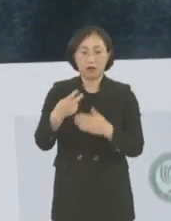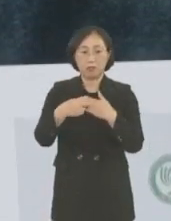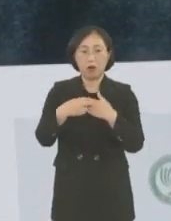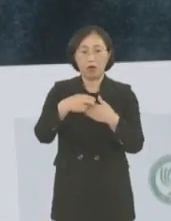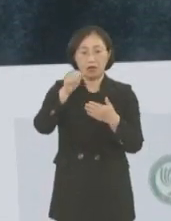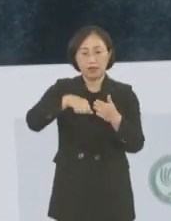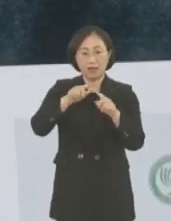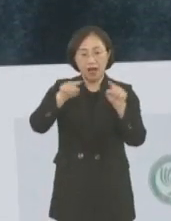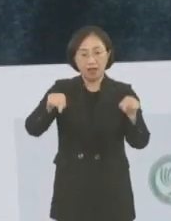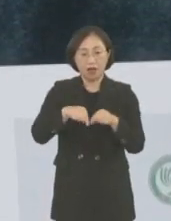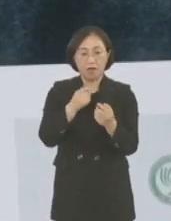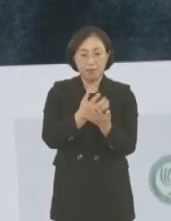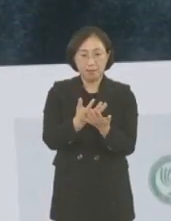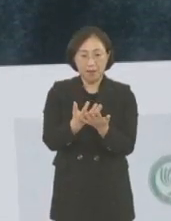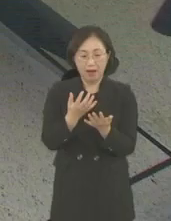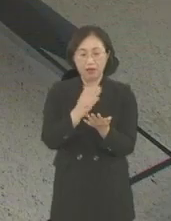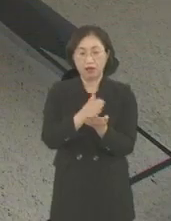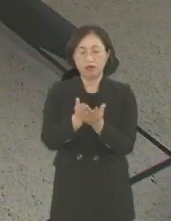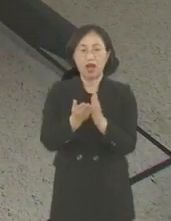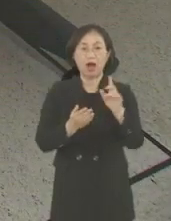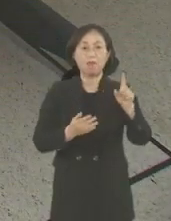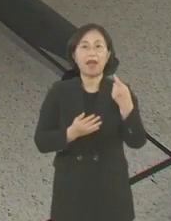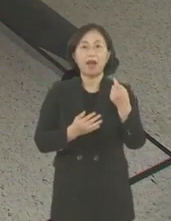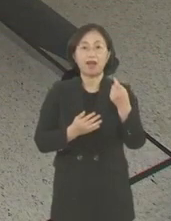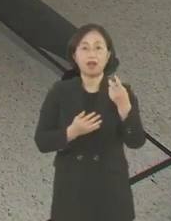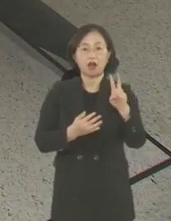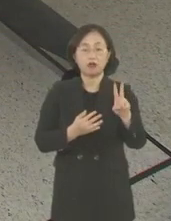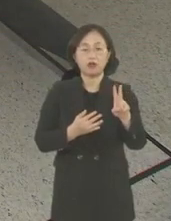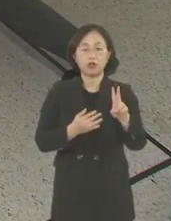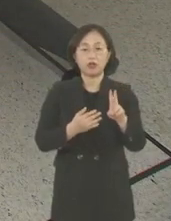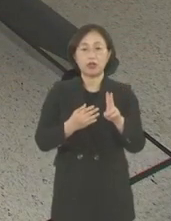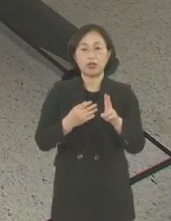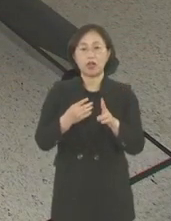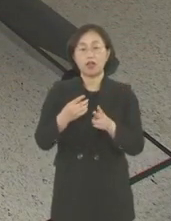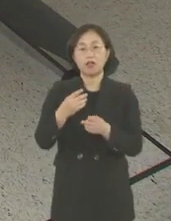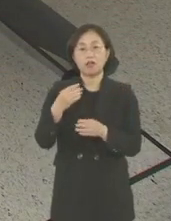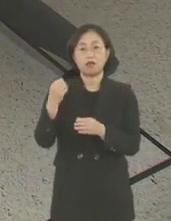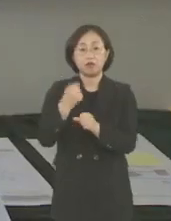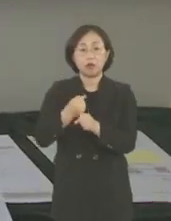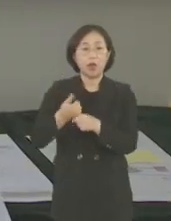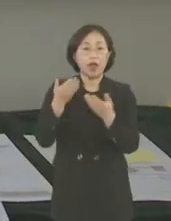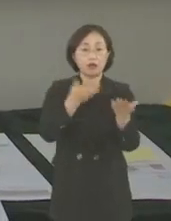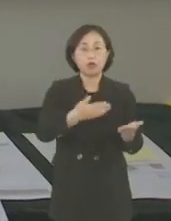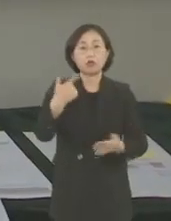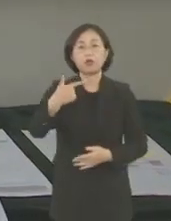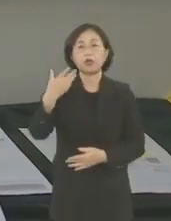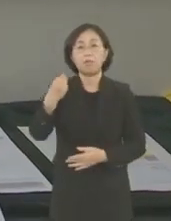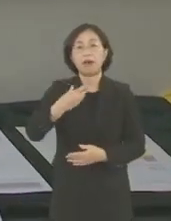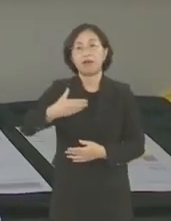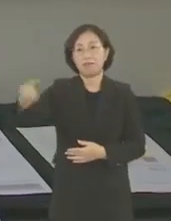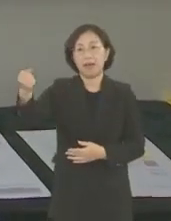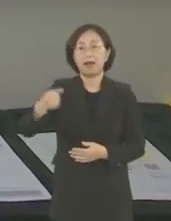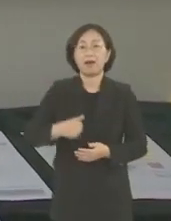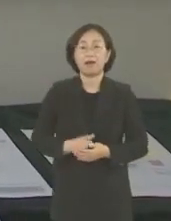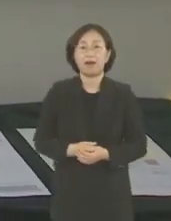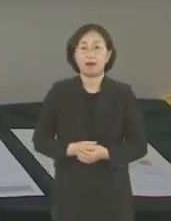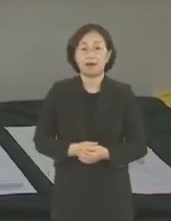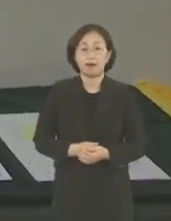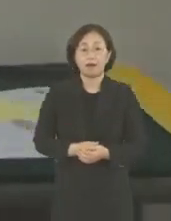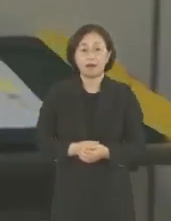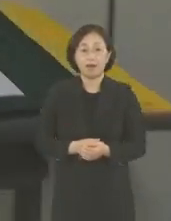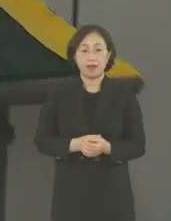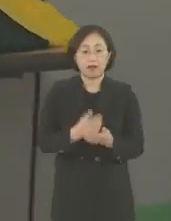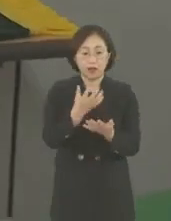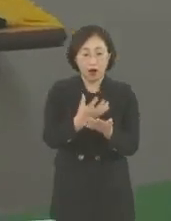12종 108차례나 되고 위조조직은 6천여만 원을 챙겼습니다 위조 난이도에 따라 가격도